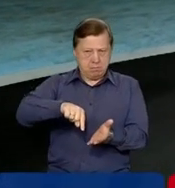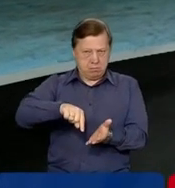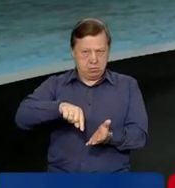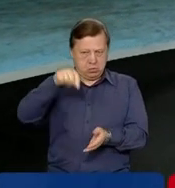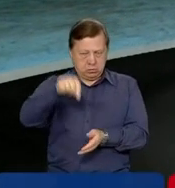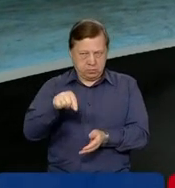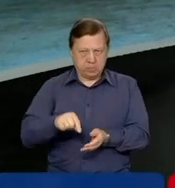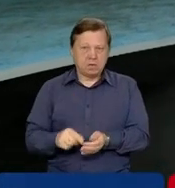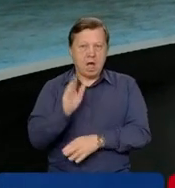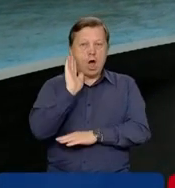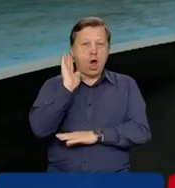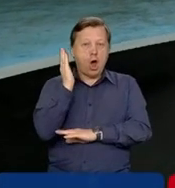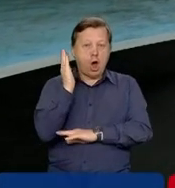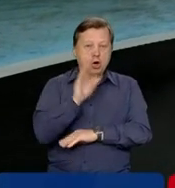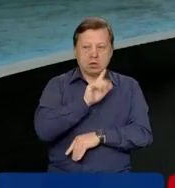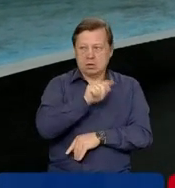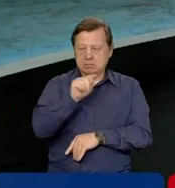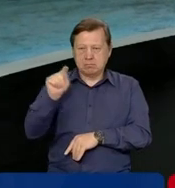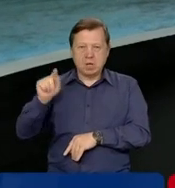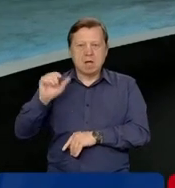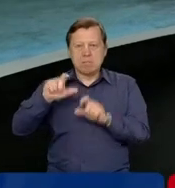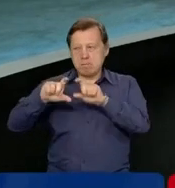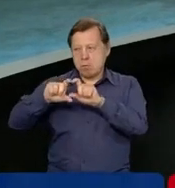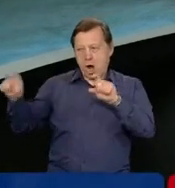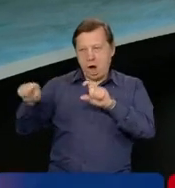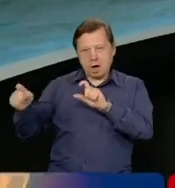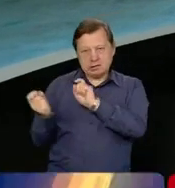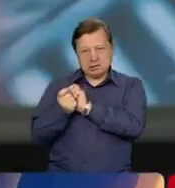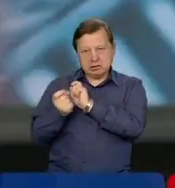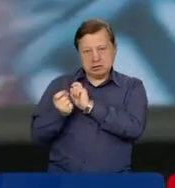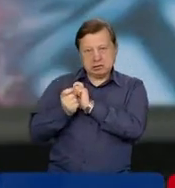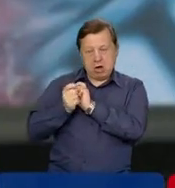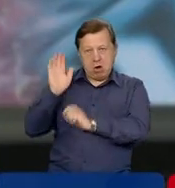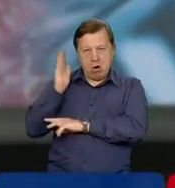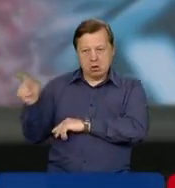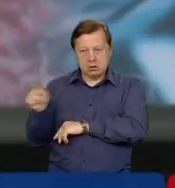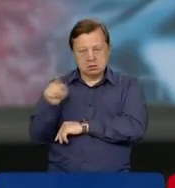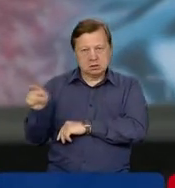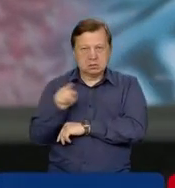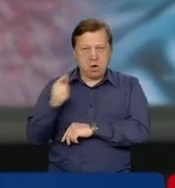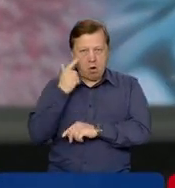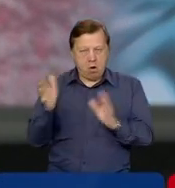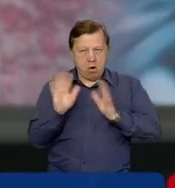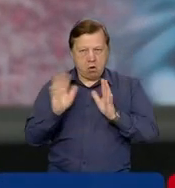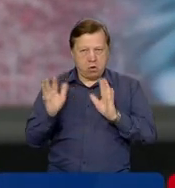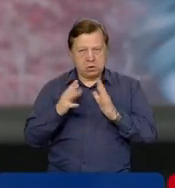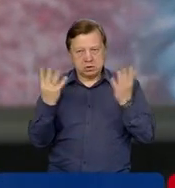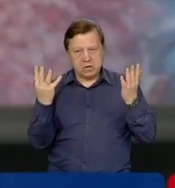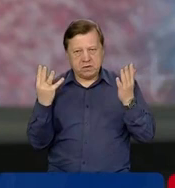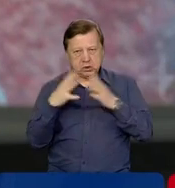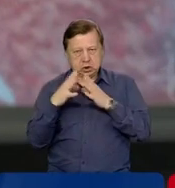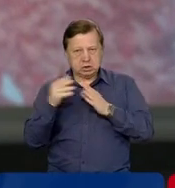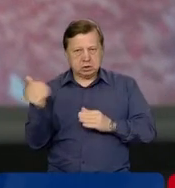od okien hotelu i okien mieszkańców bloków sąsiadujących wynosi około 9-10